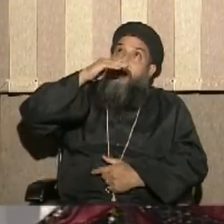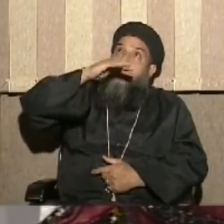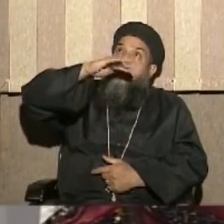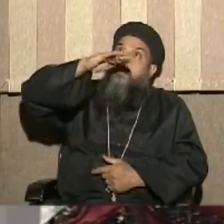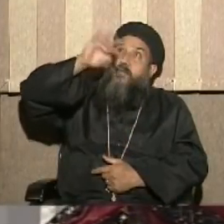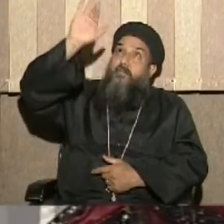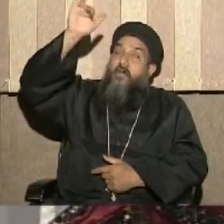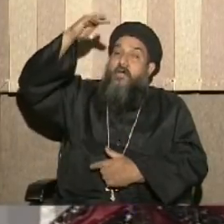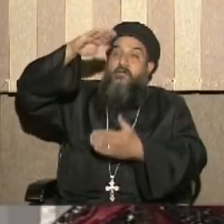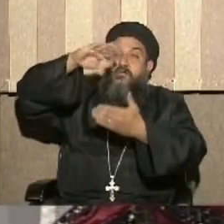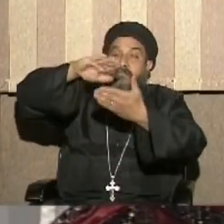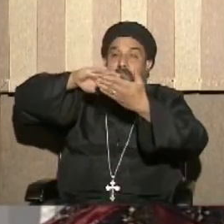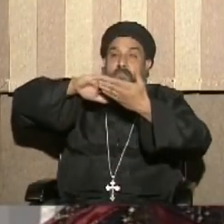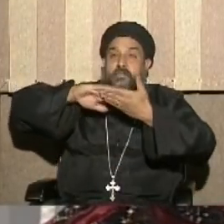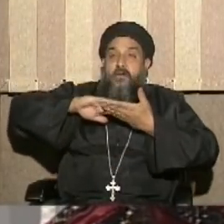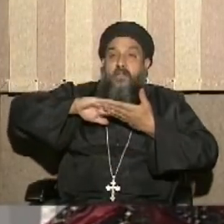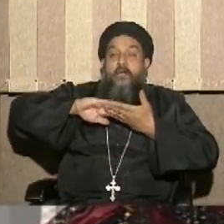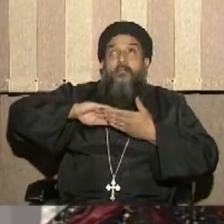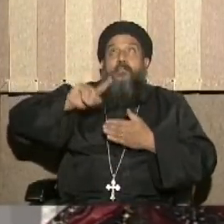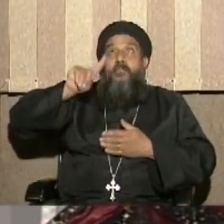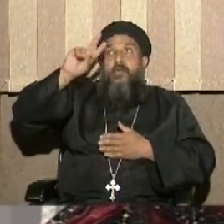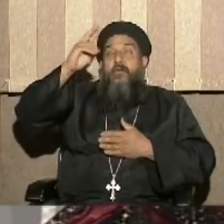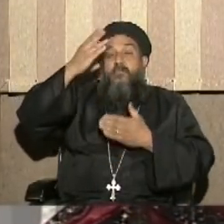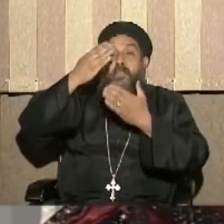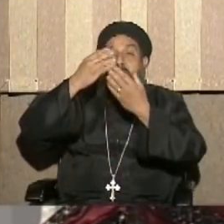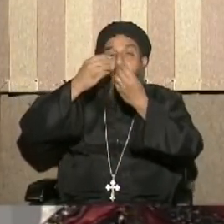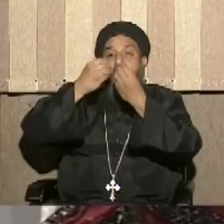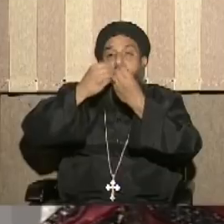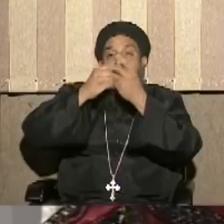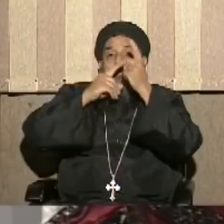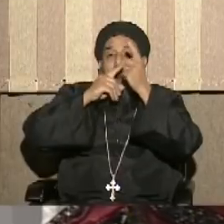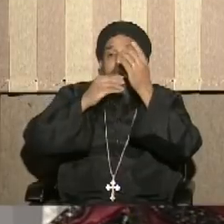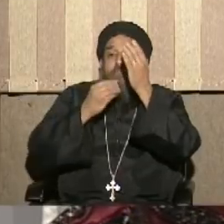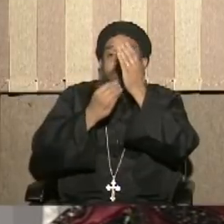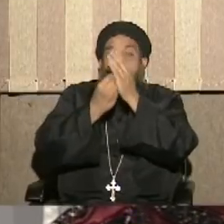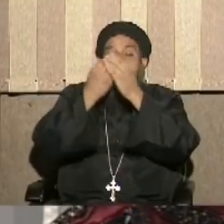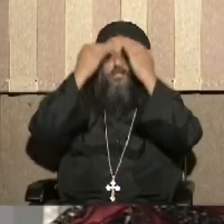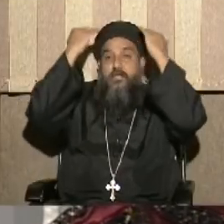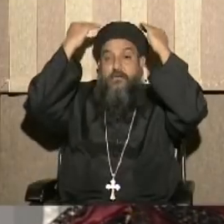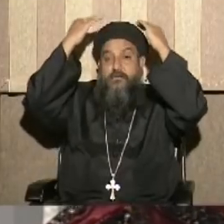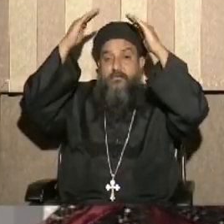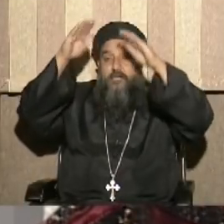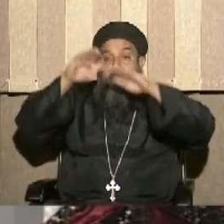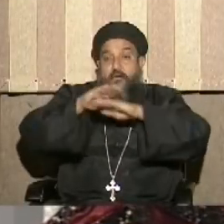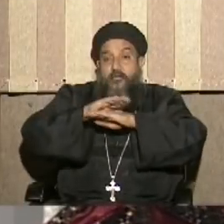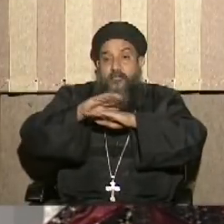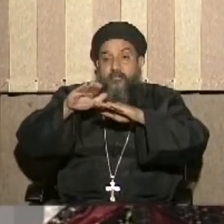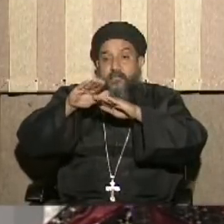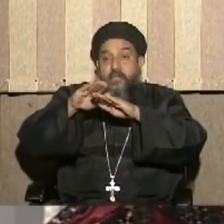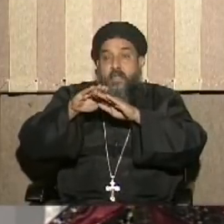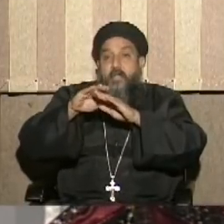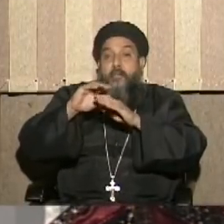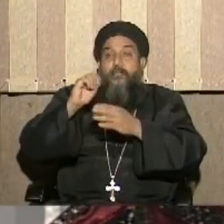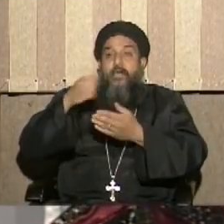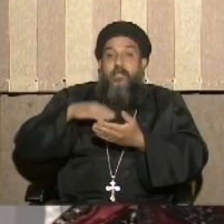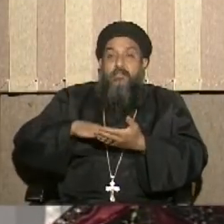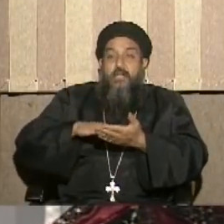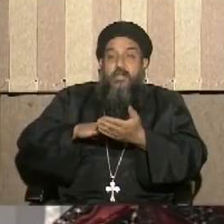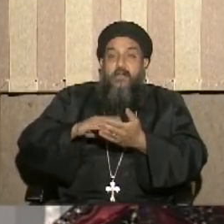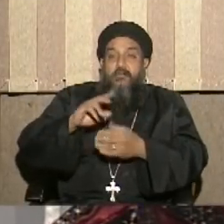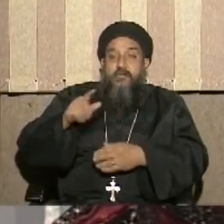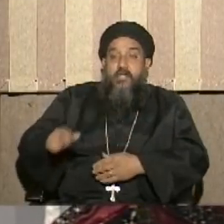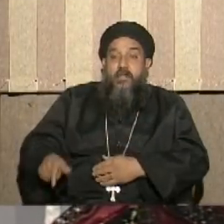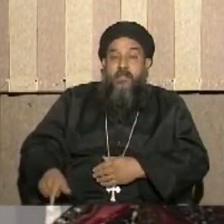من حيث يأتي عوني، معونتي من عند الرب الذي صنع السماء والأرض. لا يسلم لك هزال،